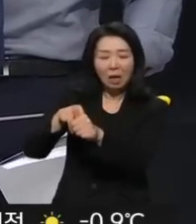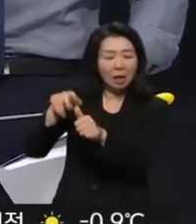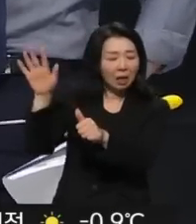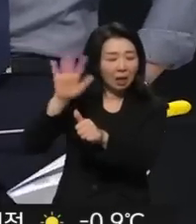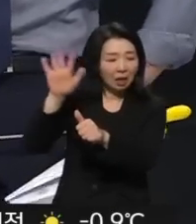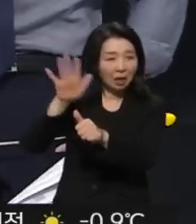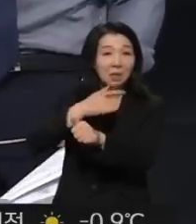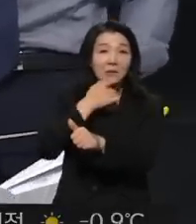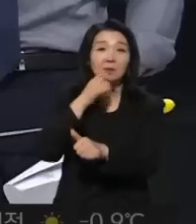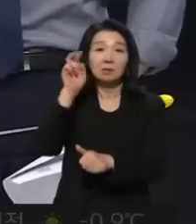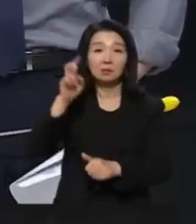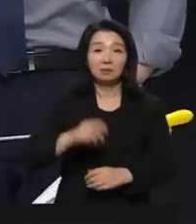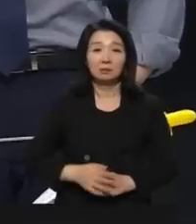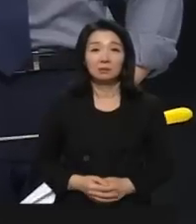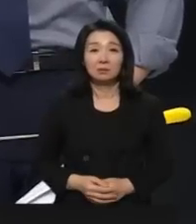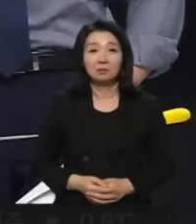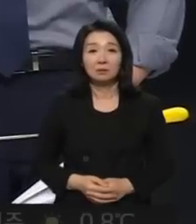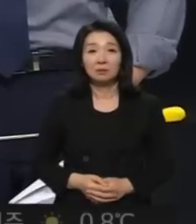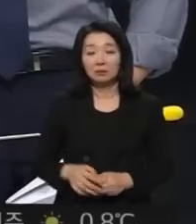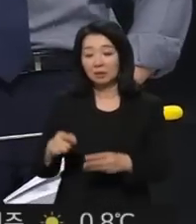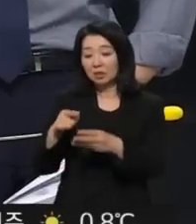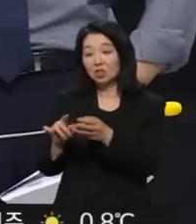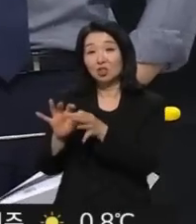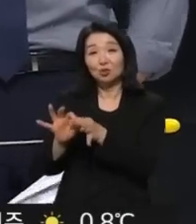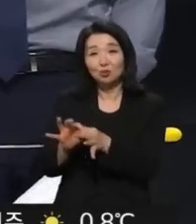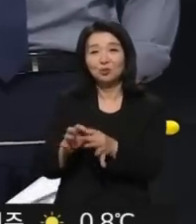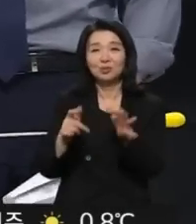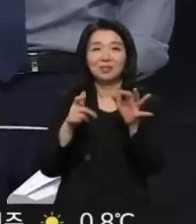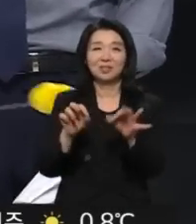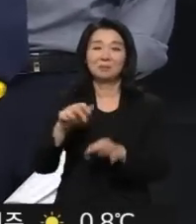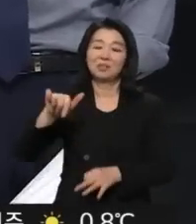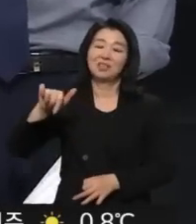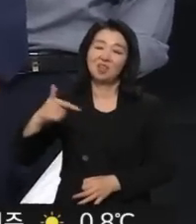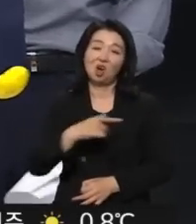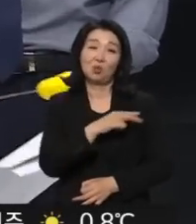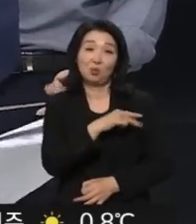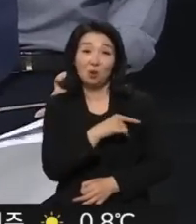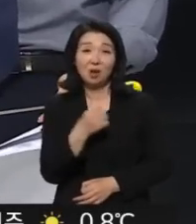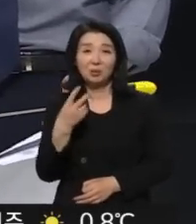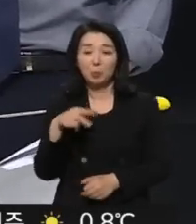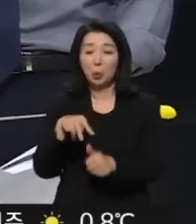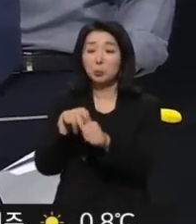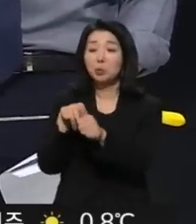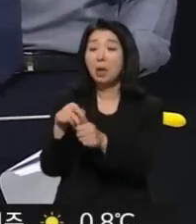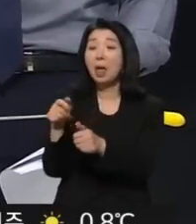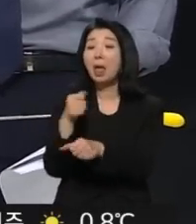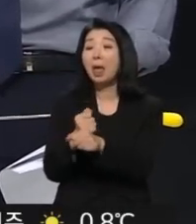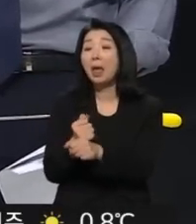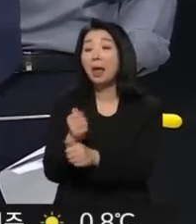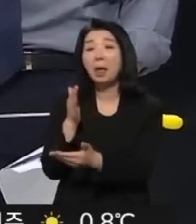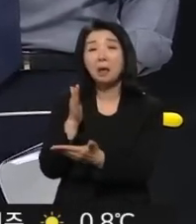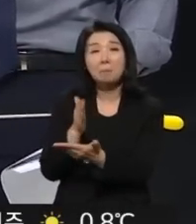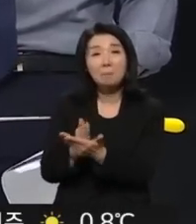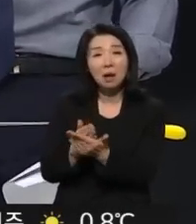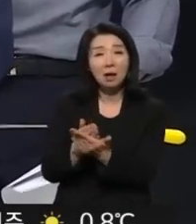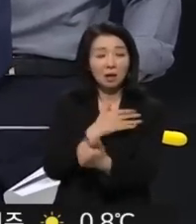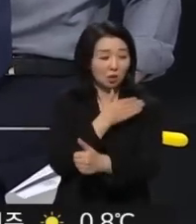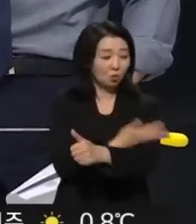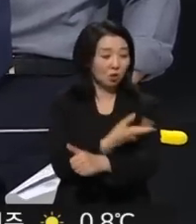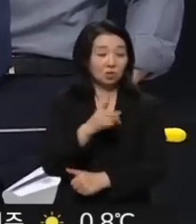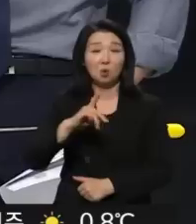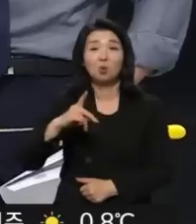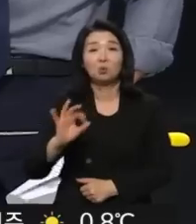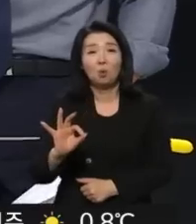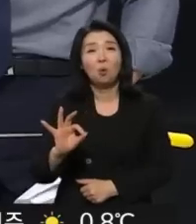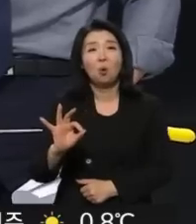싶지 않을 텐데요. 친윤계와 가까운 김기현 의원이나 출마를 저울질 중인 윤핵관 권성동 의원도 당원 비율